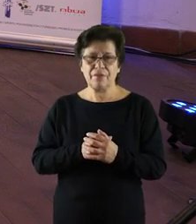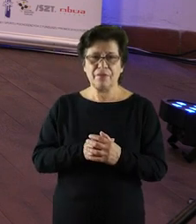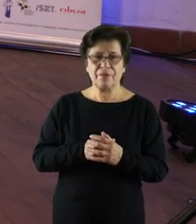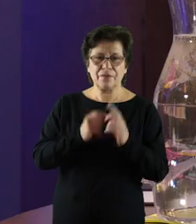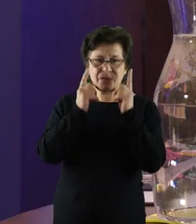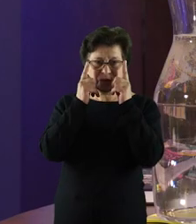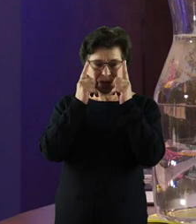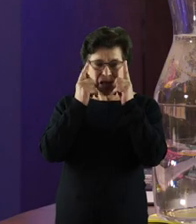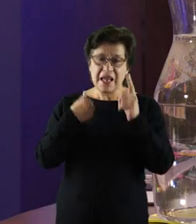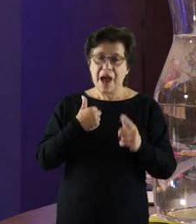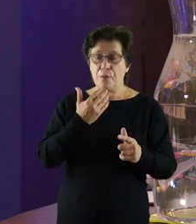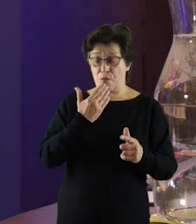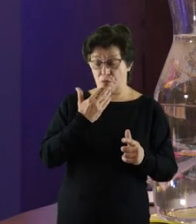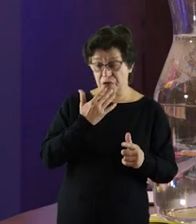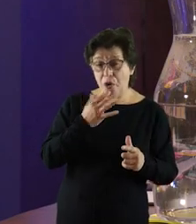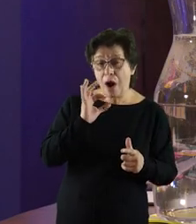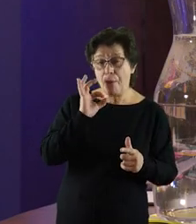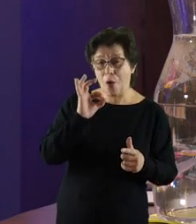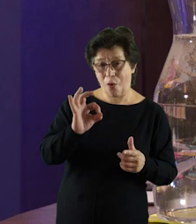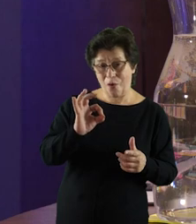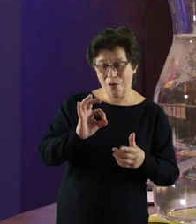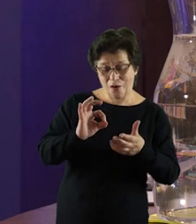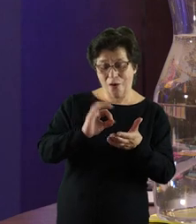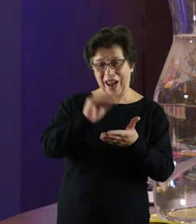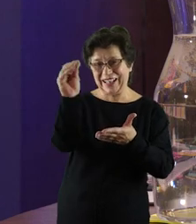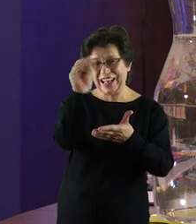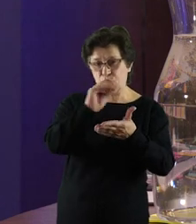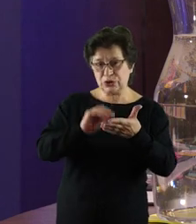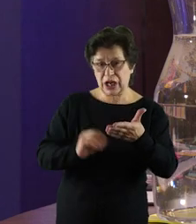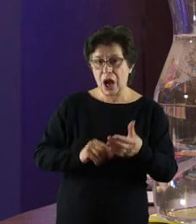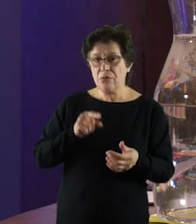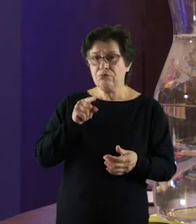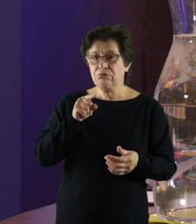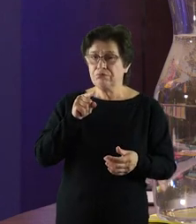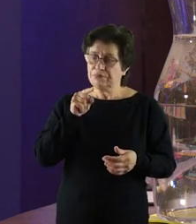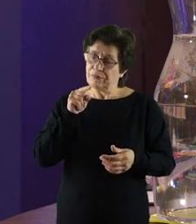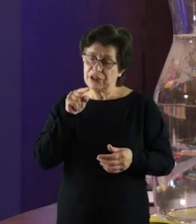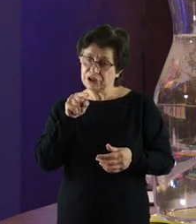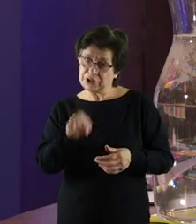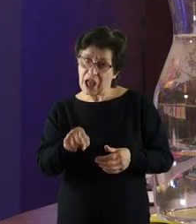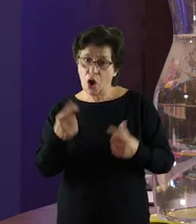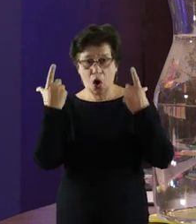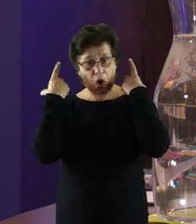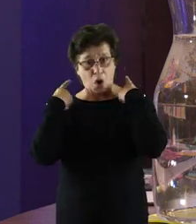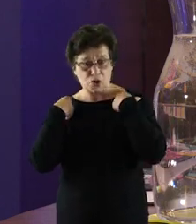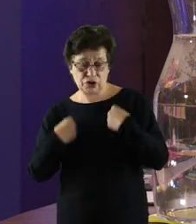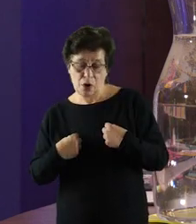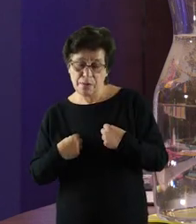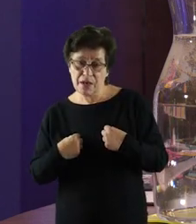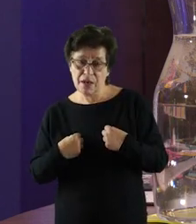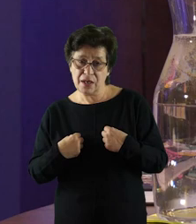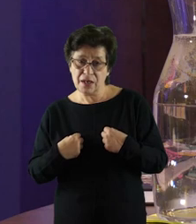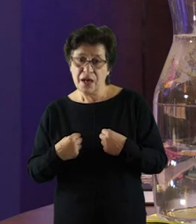a mówiłam o ilustracjach, ponieważ uważam, że ilustratorzy są bardzo niedoceniani, że my, autorzy, mamy